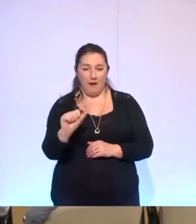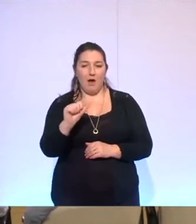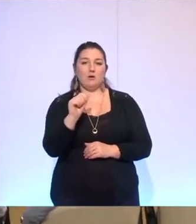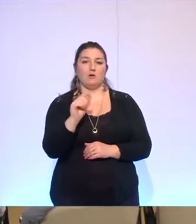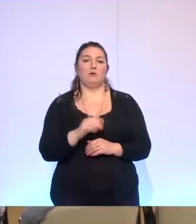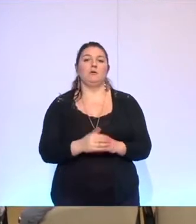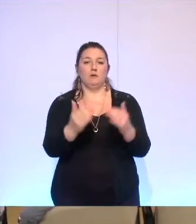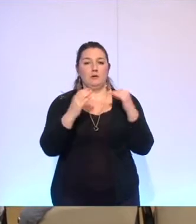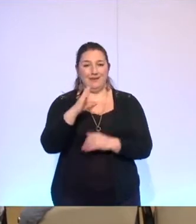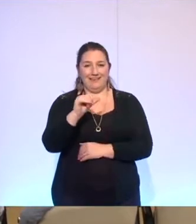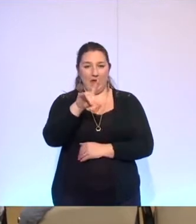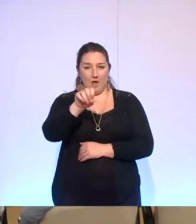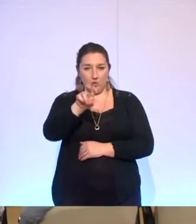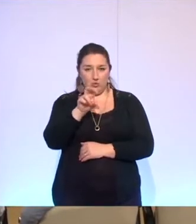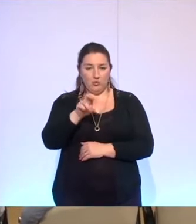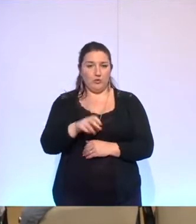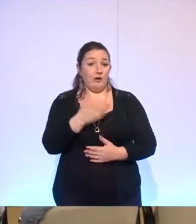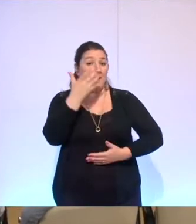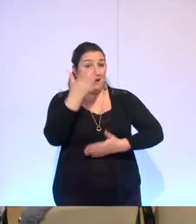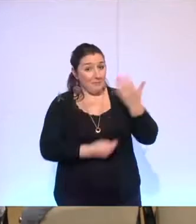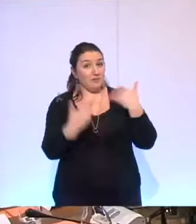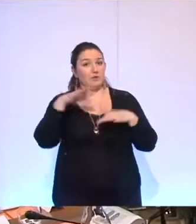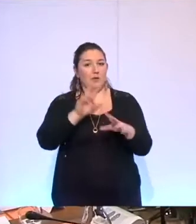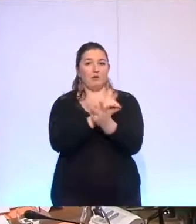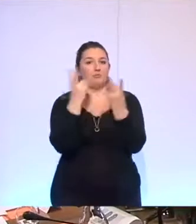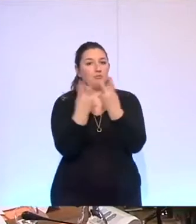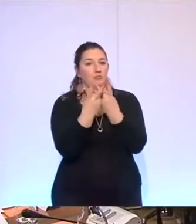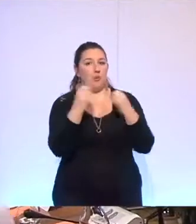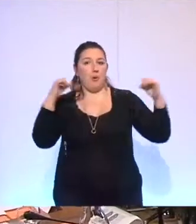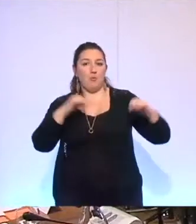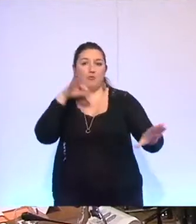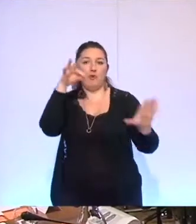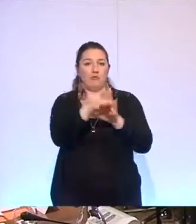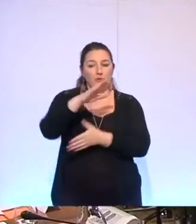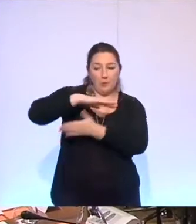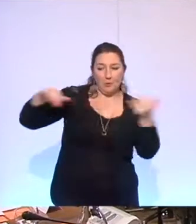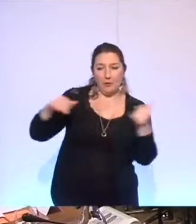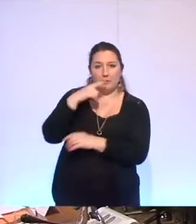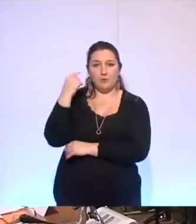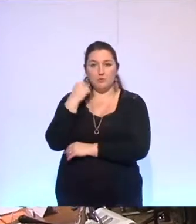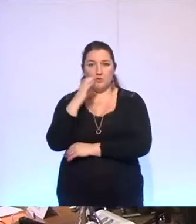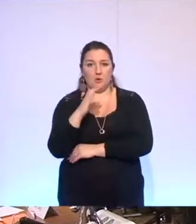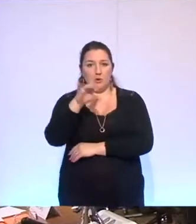Cadou Bernadette, qui est absente, mais qui a donné pouvoir, je crois, à Monsieur Chamussy.